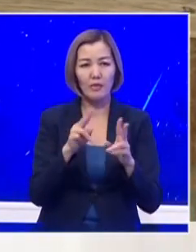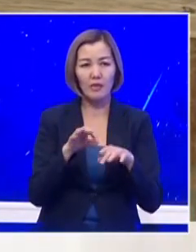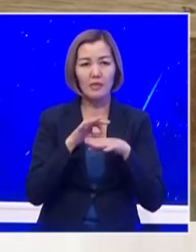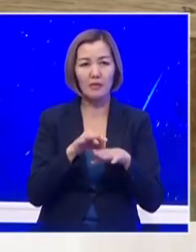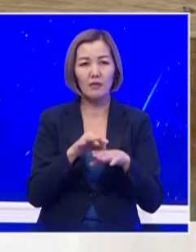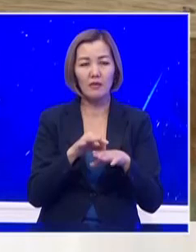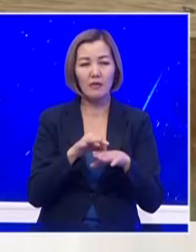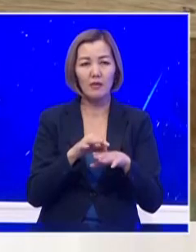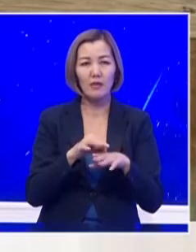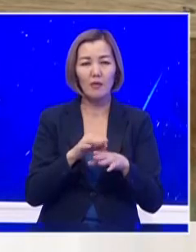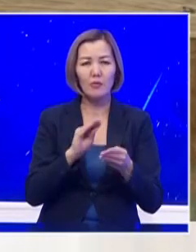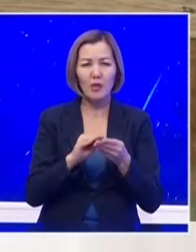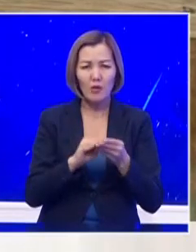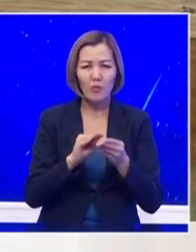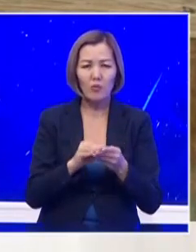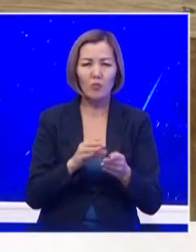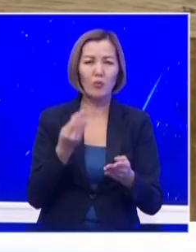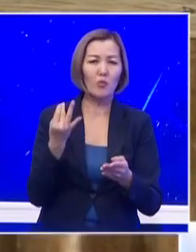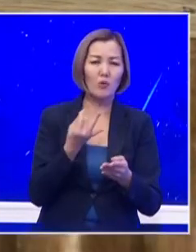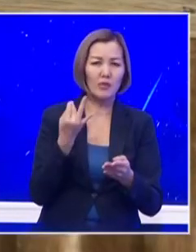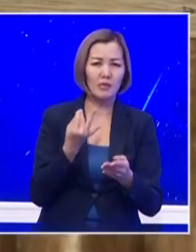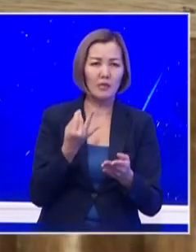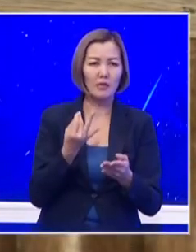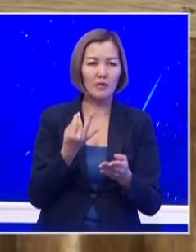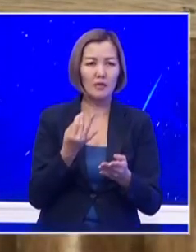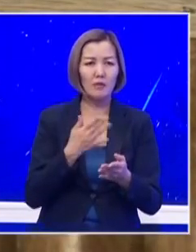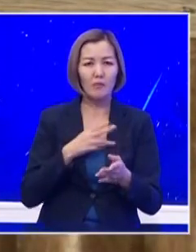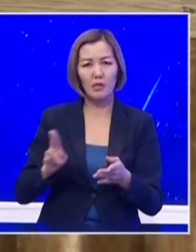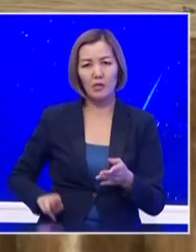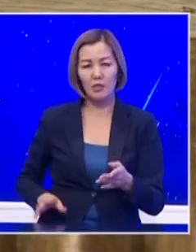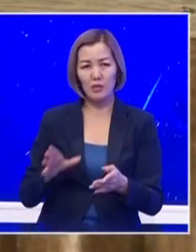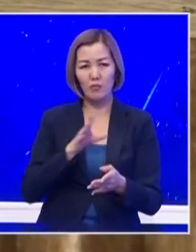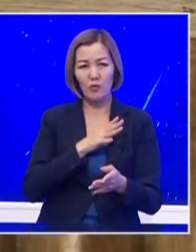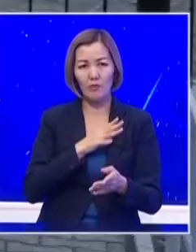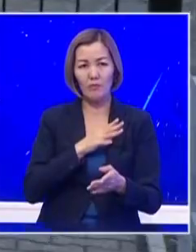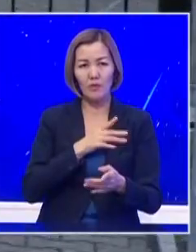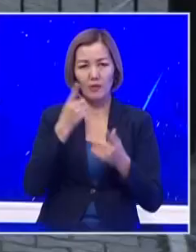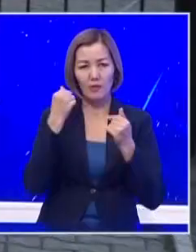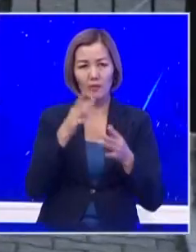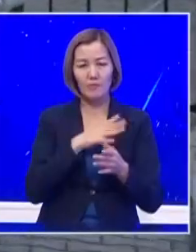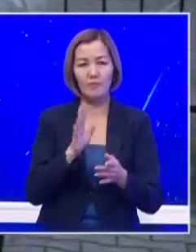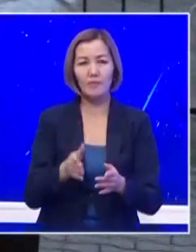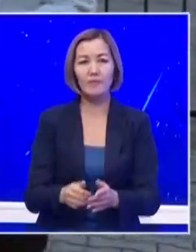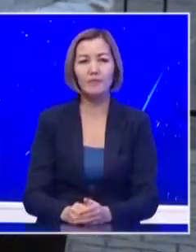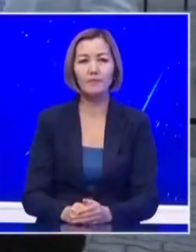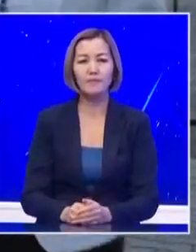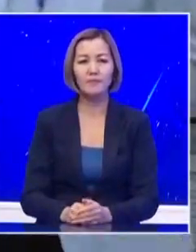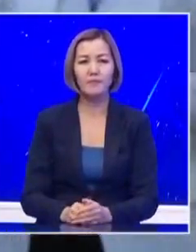жерге неге кетпейді? Неге ол қызық? Мен директор болған адаммын. Директордың қандай екенін жақсы білемін.